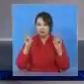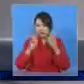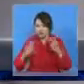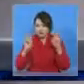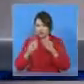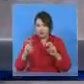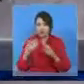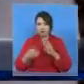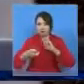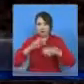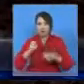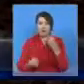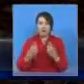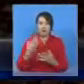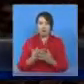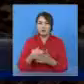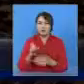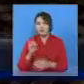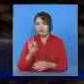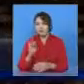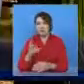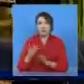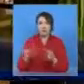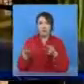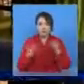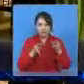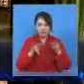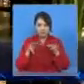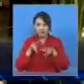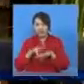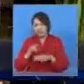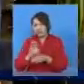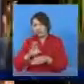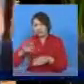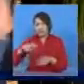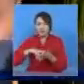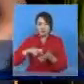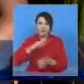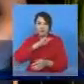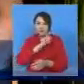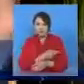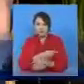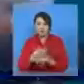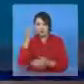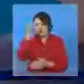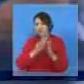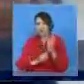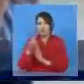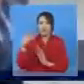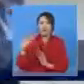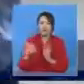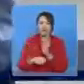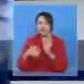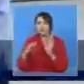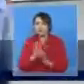өтетіп, бұзушылықты анықтап, санитарлық эпидемиологиялық бақылау департаментіне хаттама жіберуді күшейтті. Жыл басынан бері 60 миллион